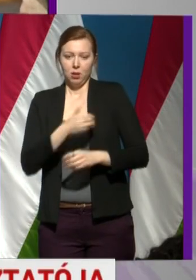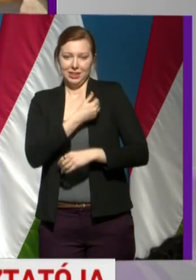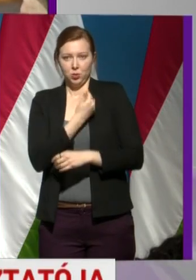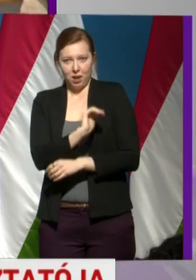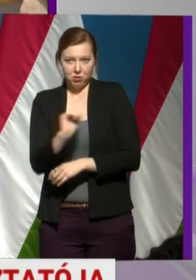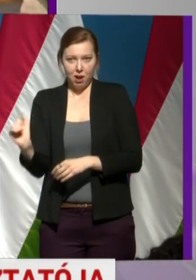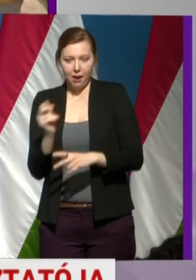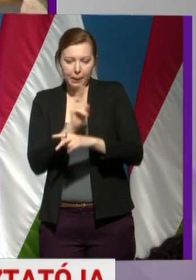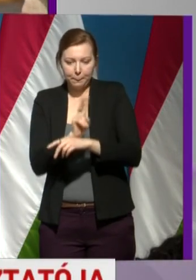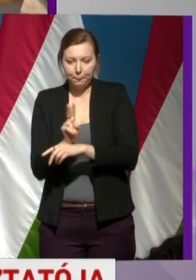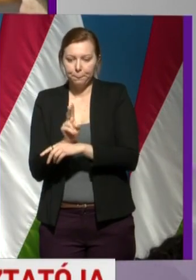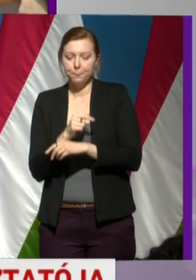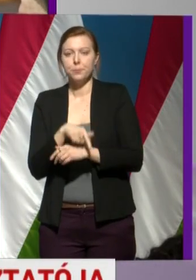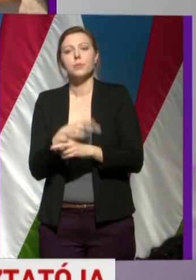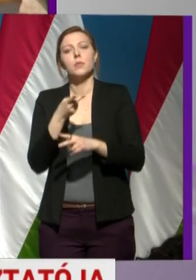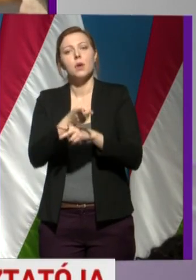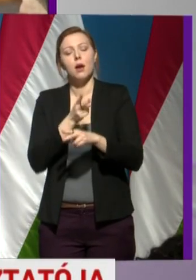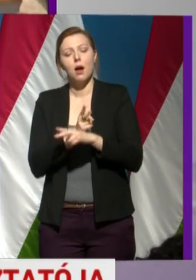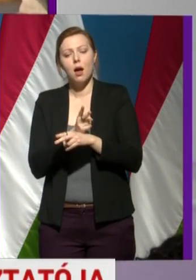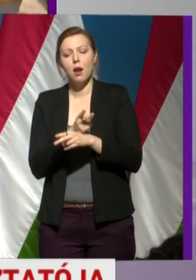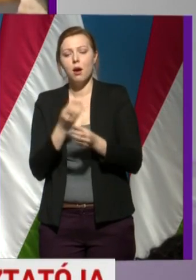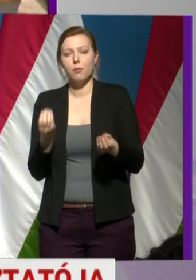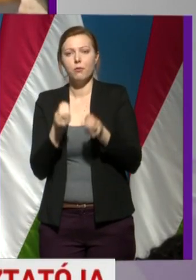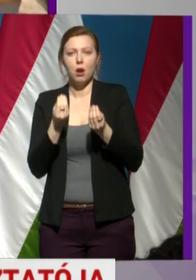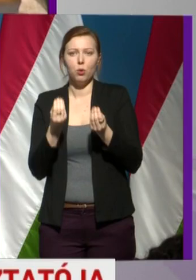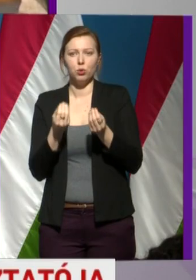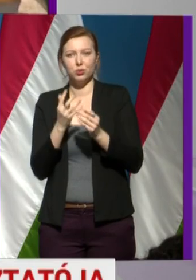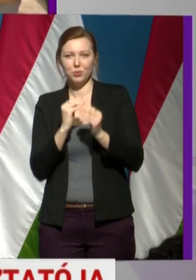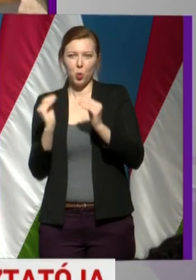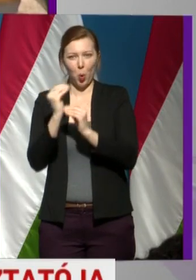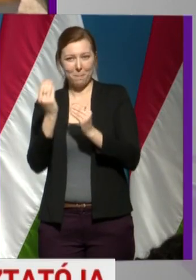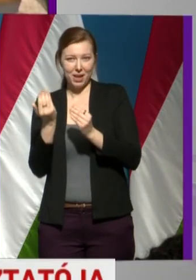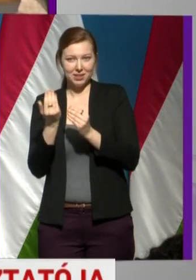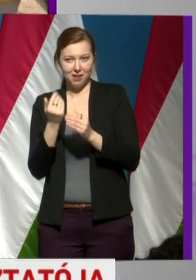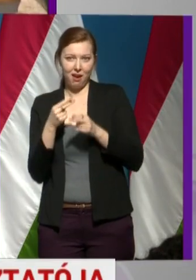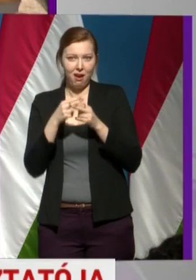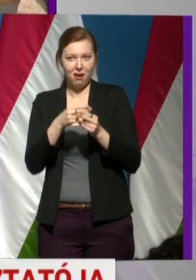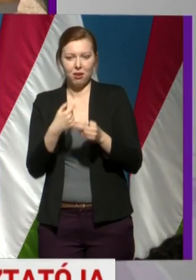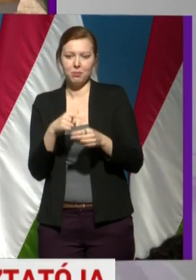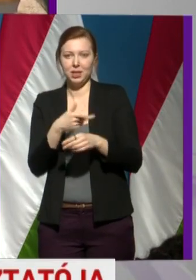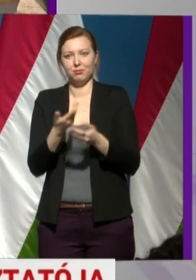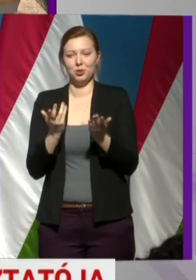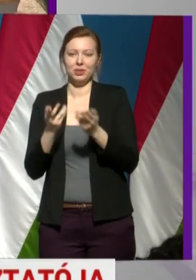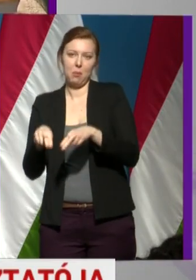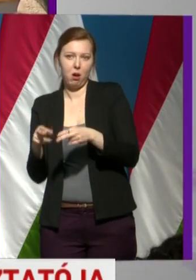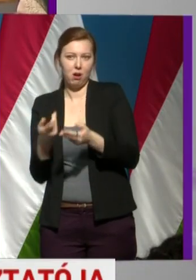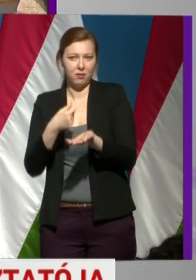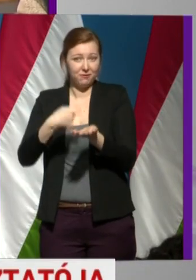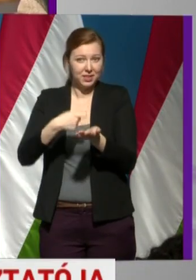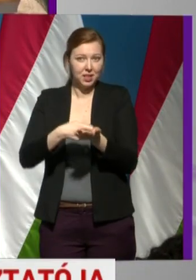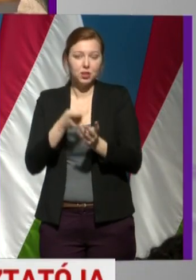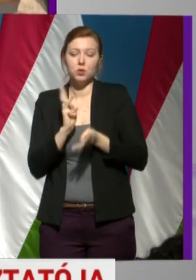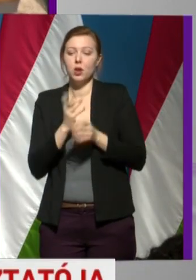iskolás gyermekükkel, az állam valamilyen módon kompenzálja a kieső fizetésüket.